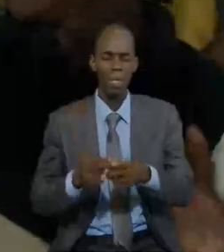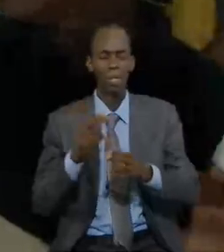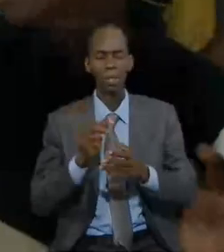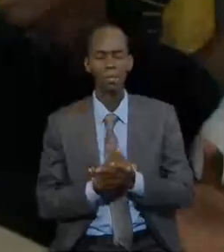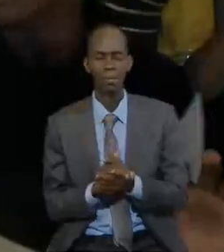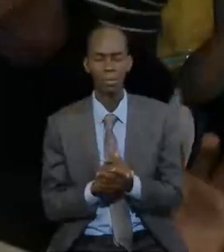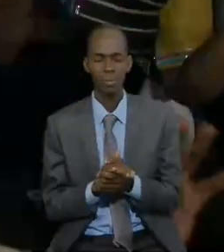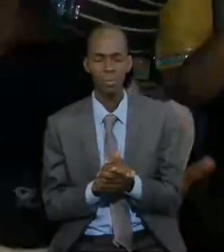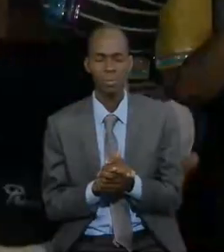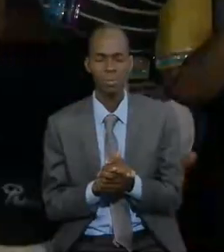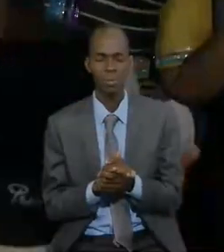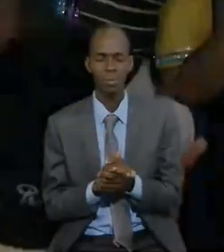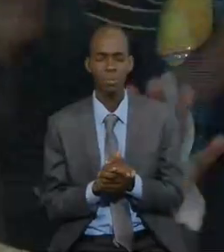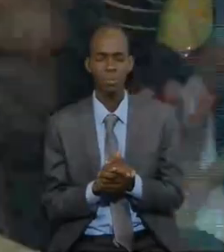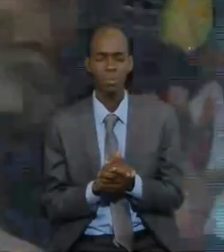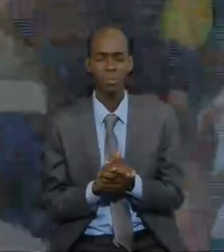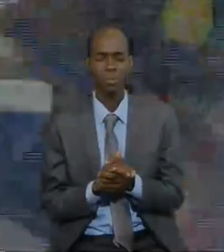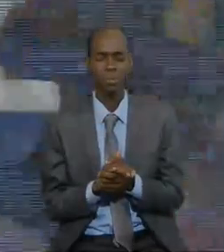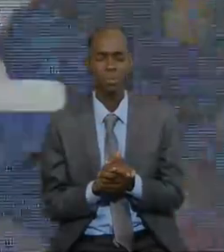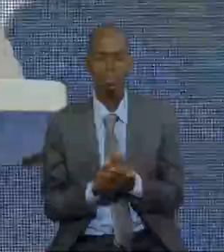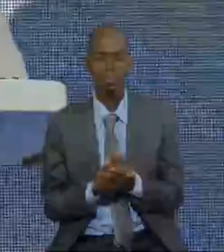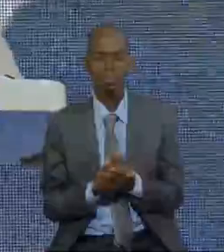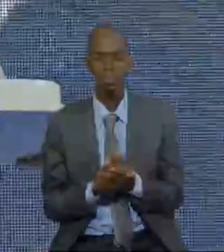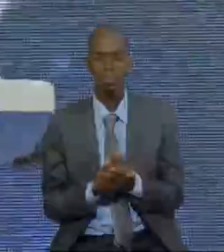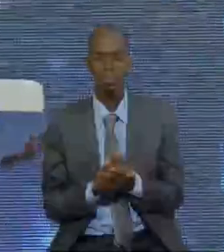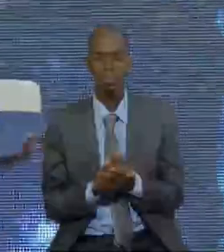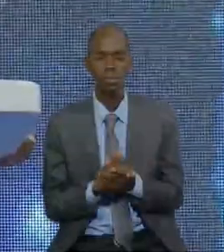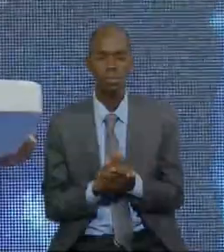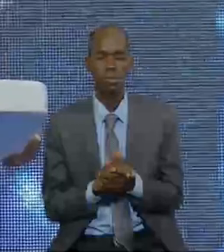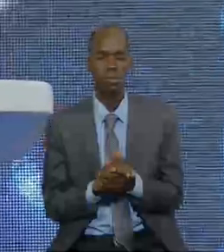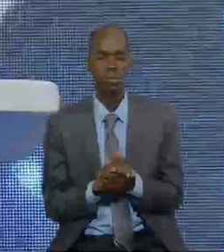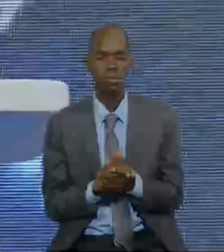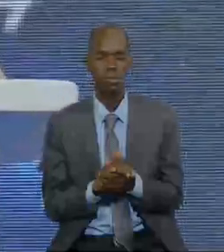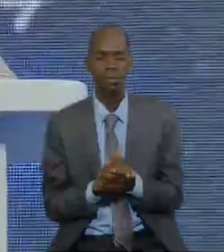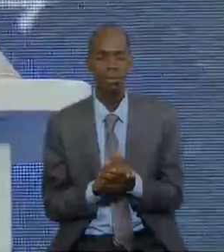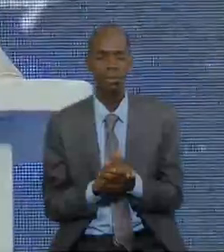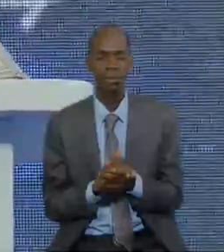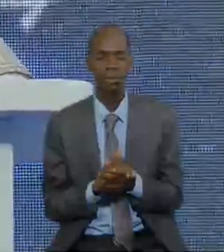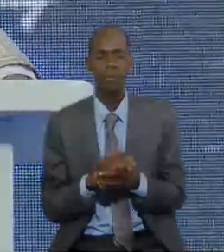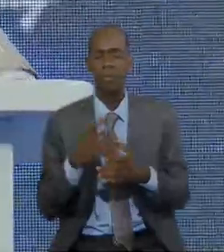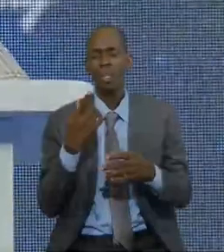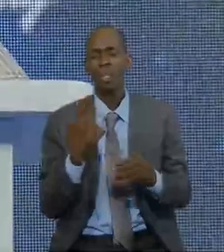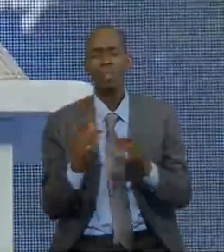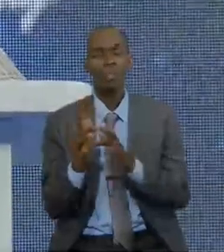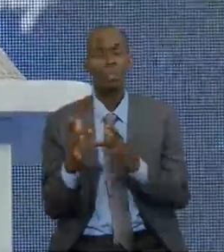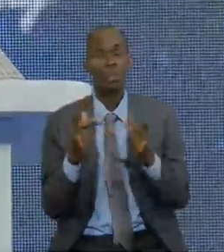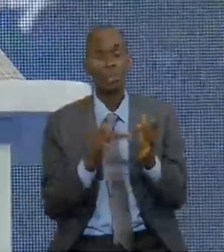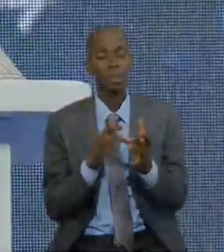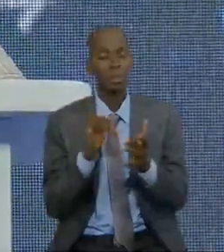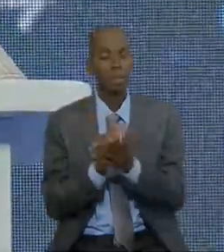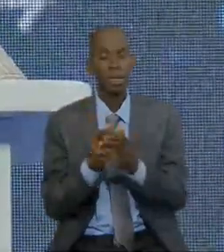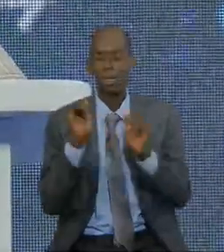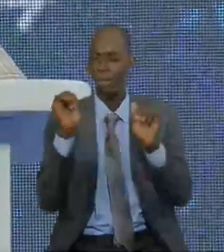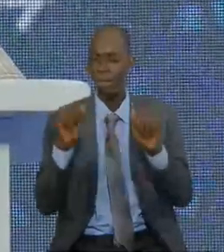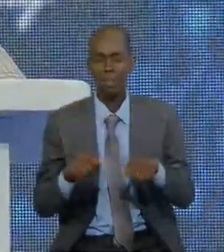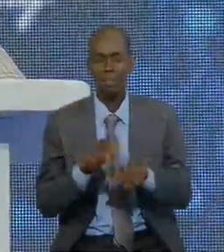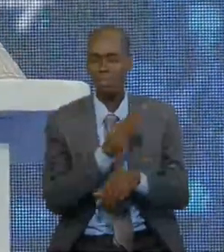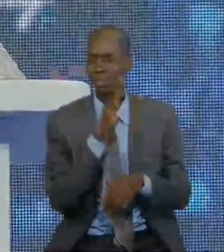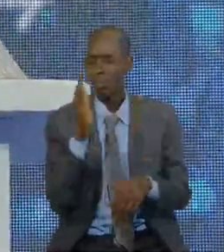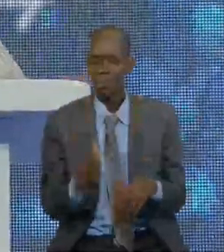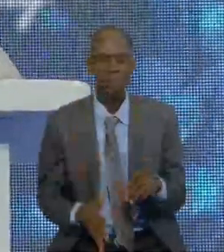que la main puissant que c'était manifestée par le passé se manifestera dans la vie des gens ce soir au nom de